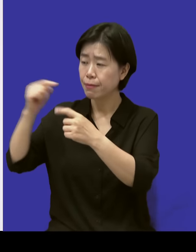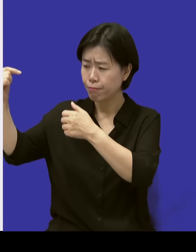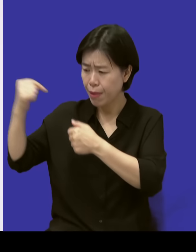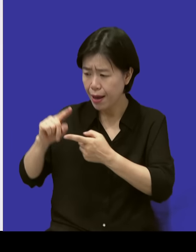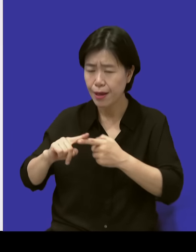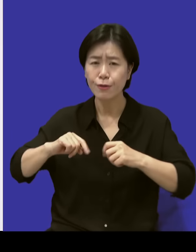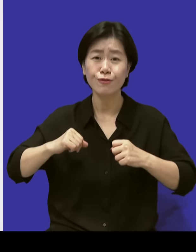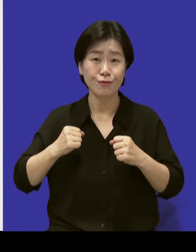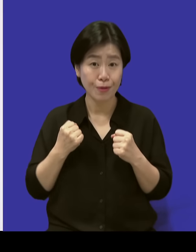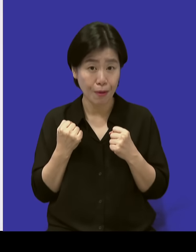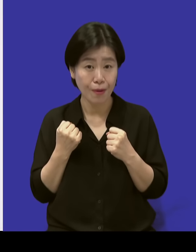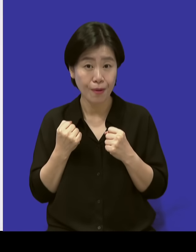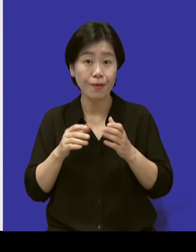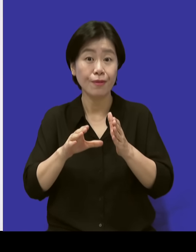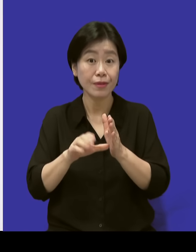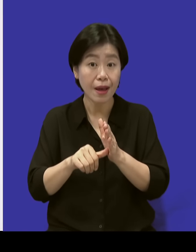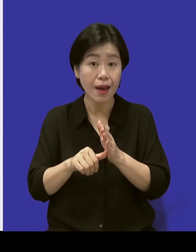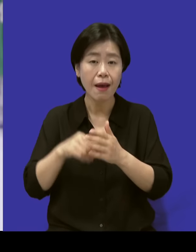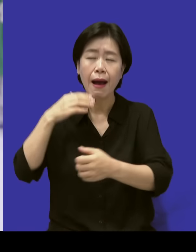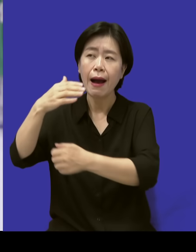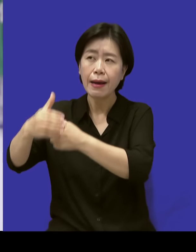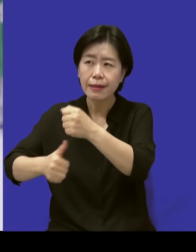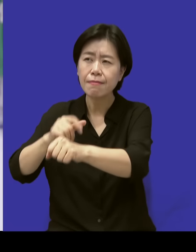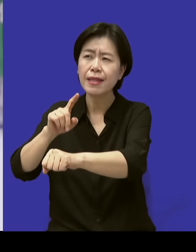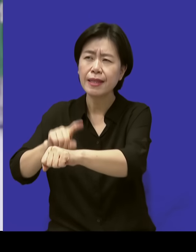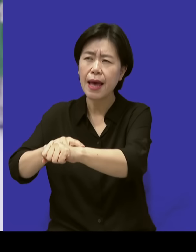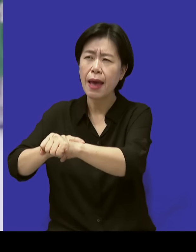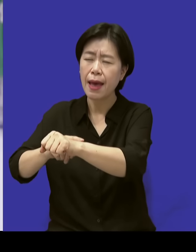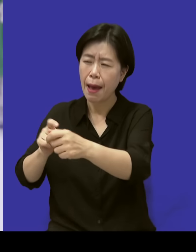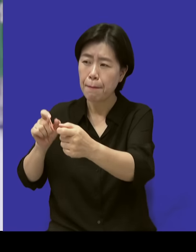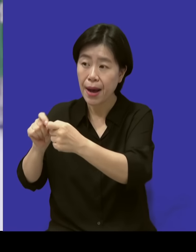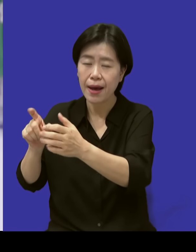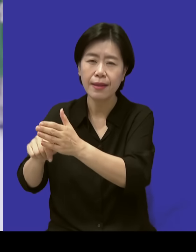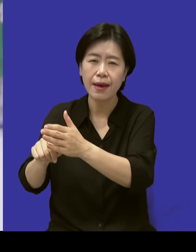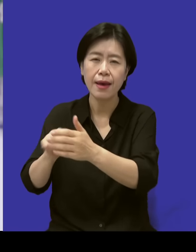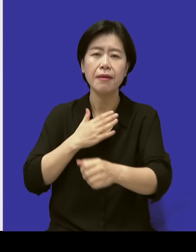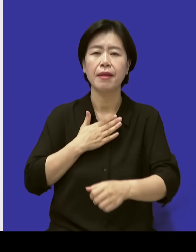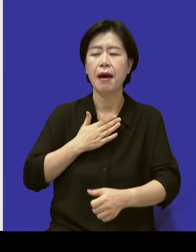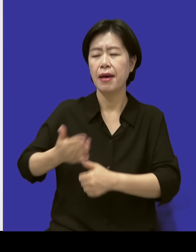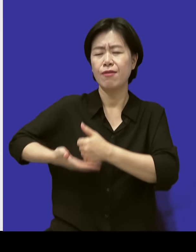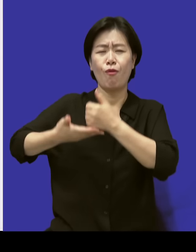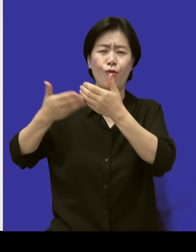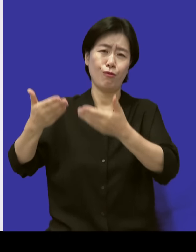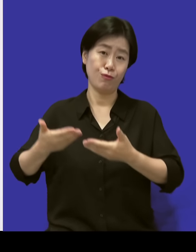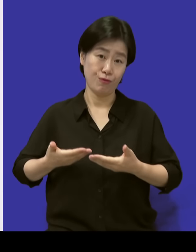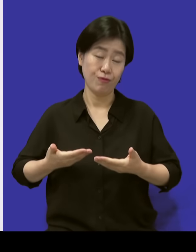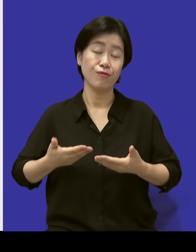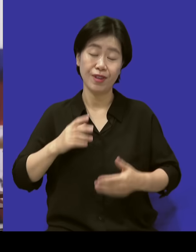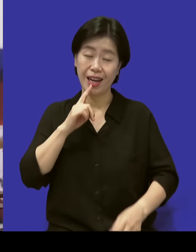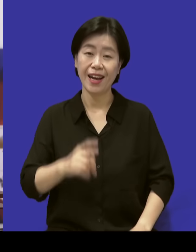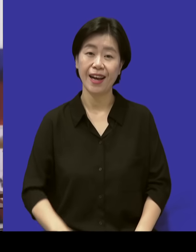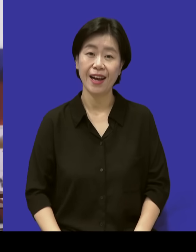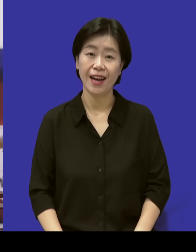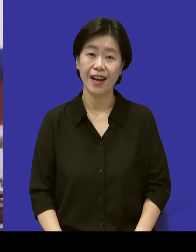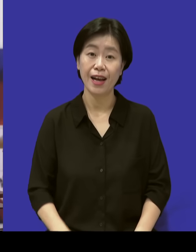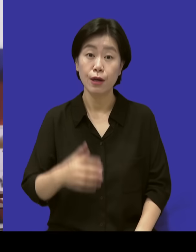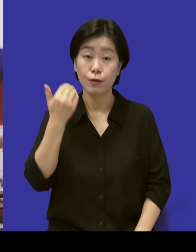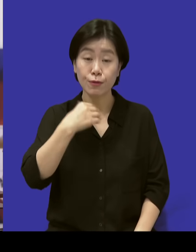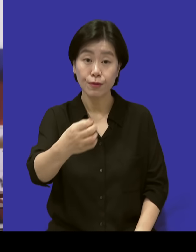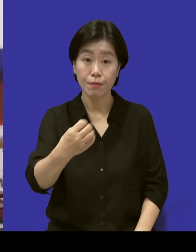하면은 하나님이 알아서 높여주시는구나. 예, 예. 그 댓글들 중에 지고도 이기는 방법 막 이렇게